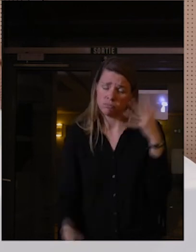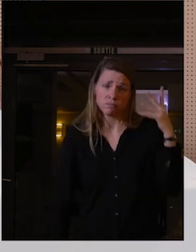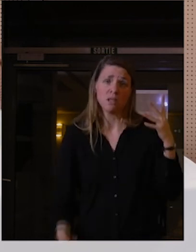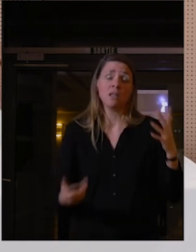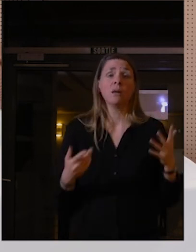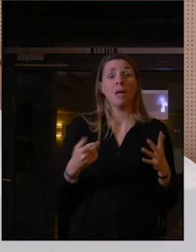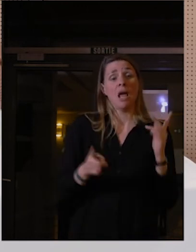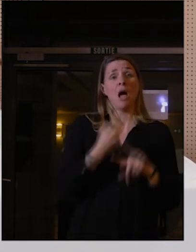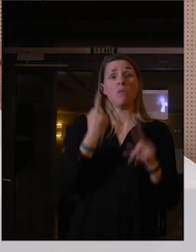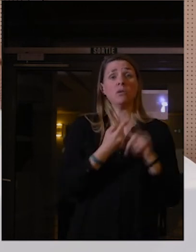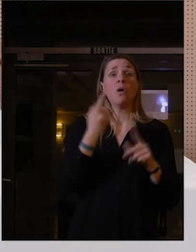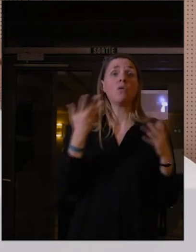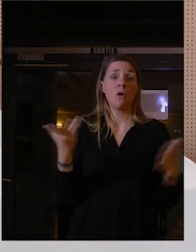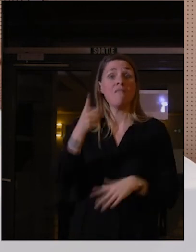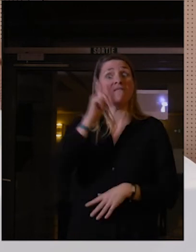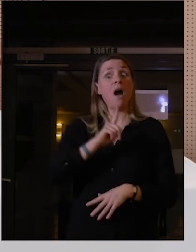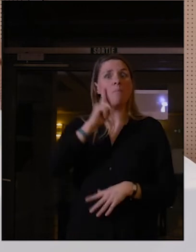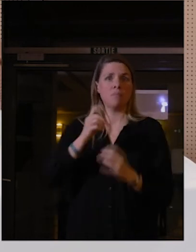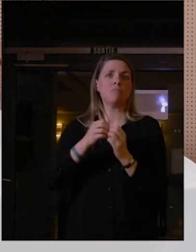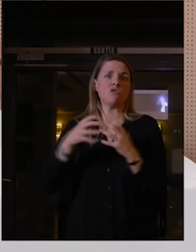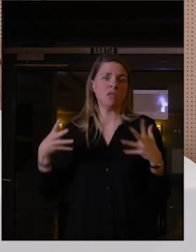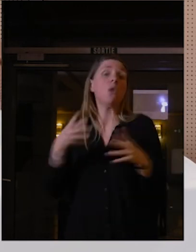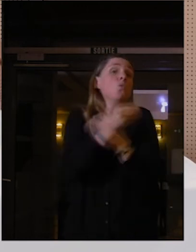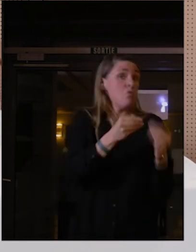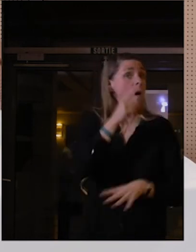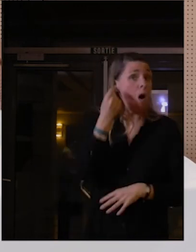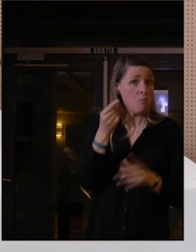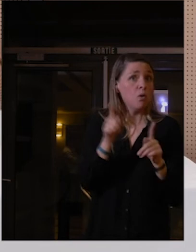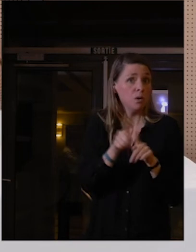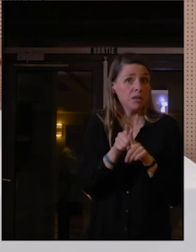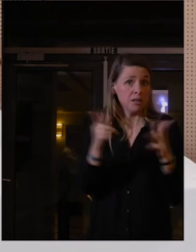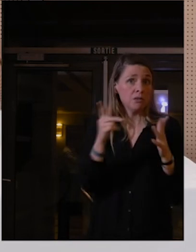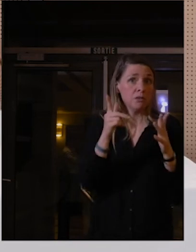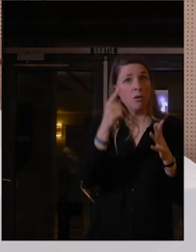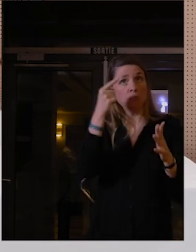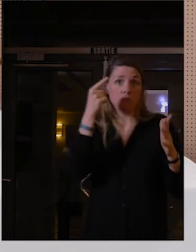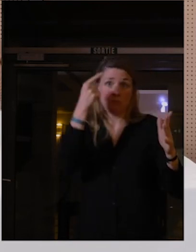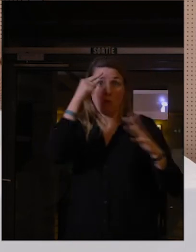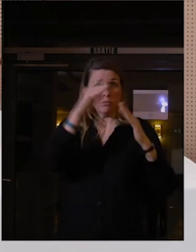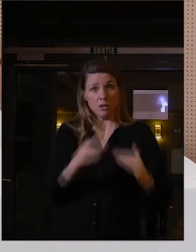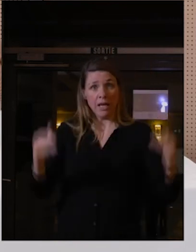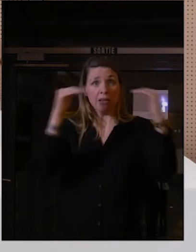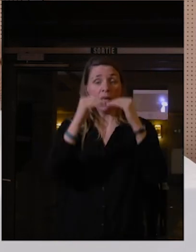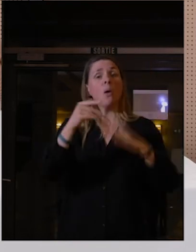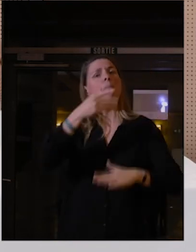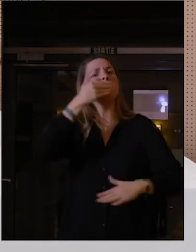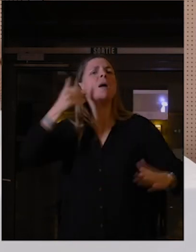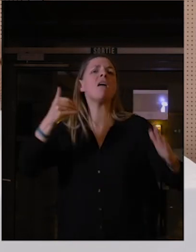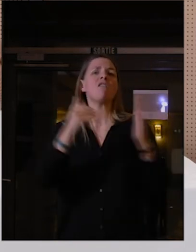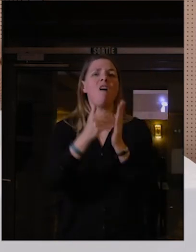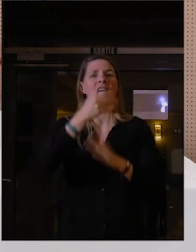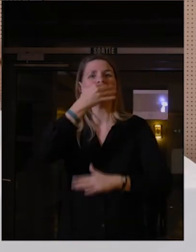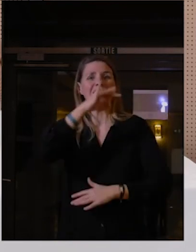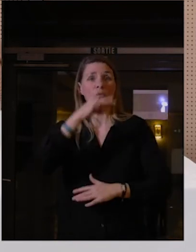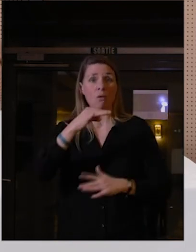vraiment important qu'il y ait de plus en plus de femmes, ou en tout cas de plus en plus d'hommes qui partagent cette notion d'égalité, puisque je pense que le meilleur discours pour les